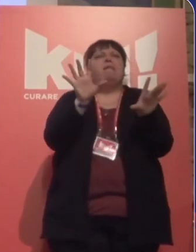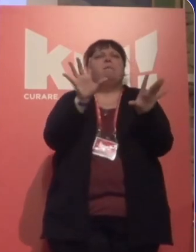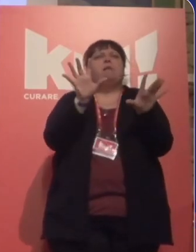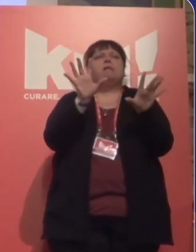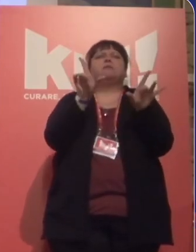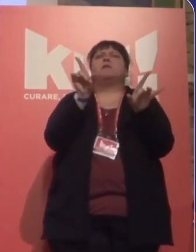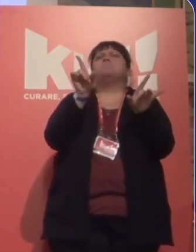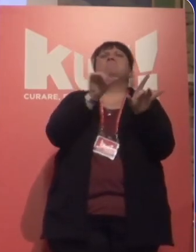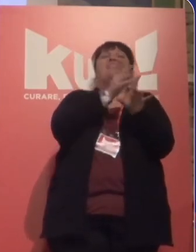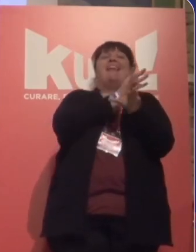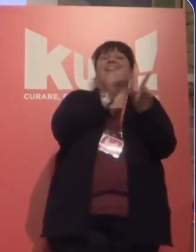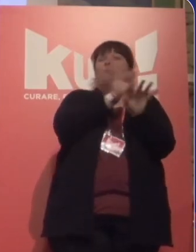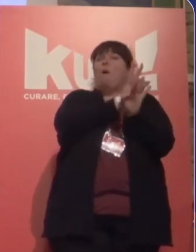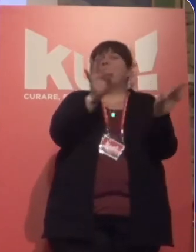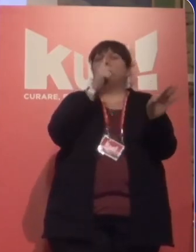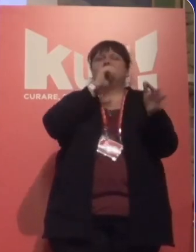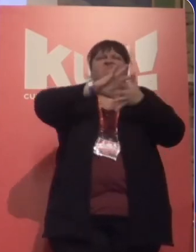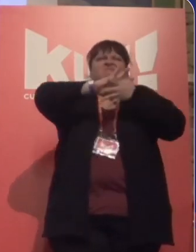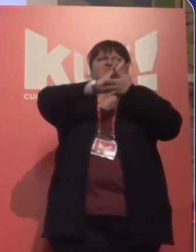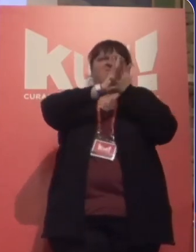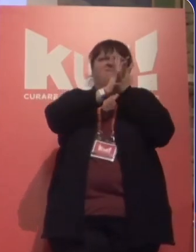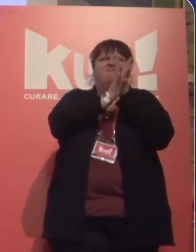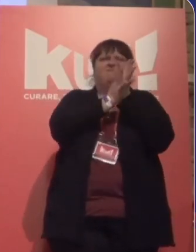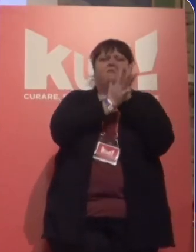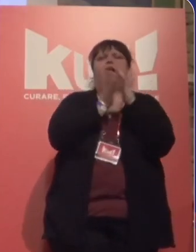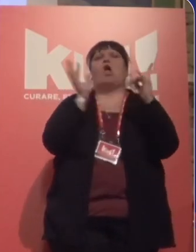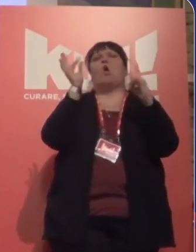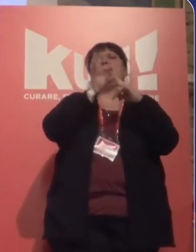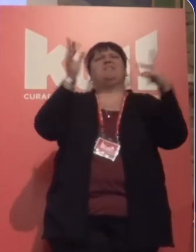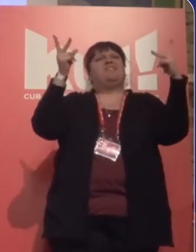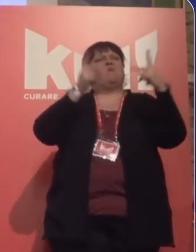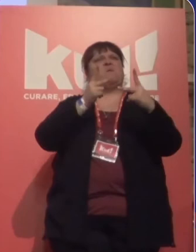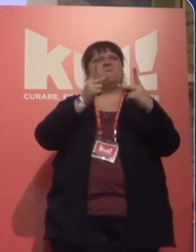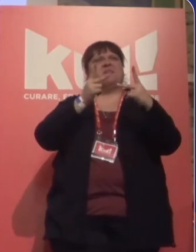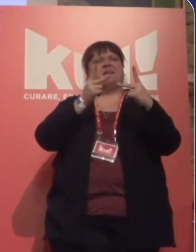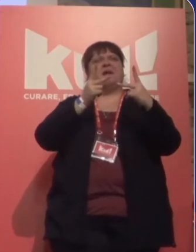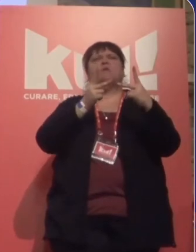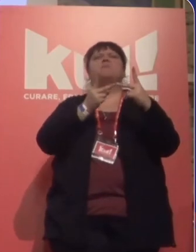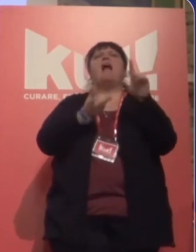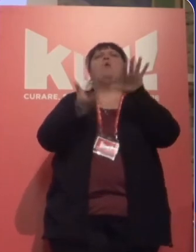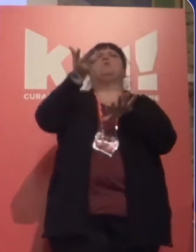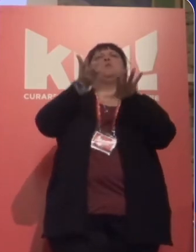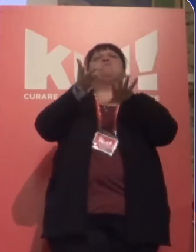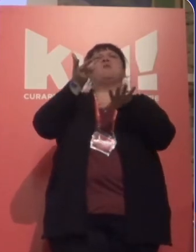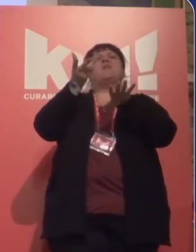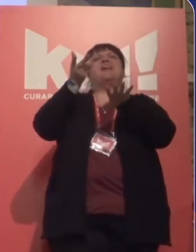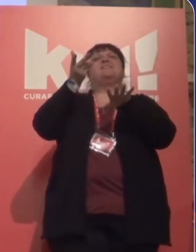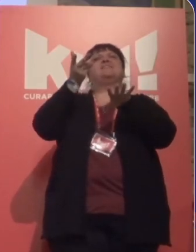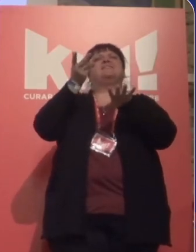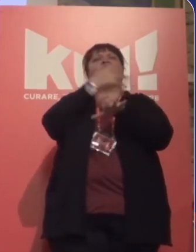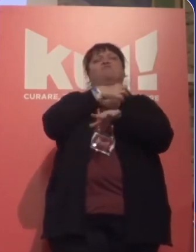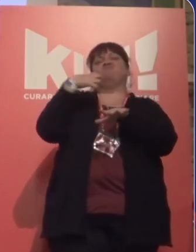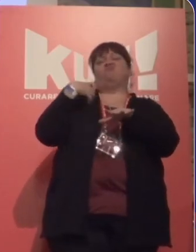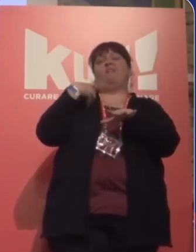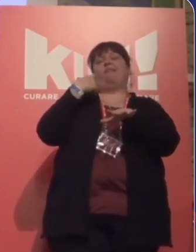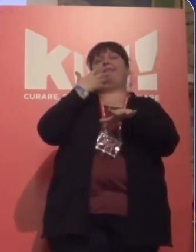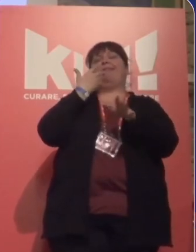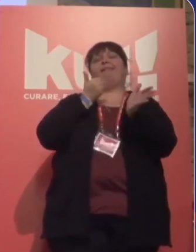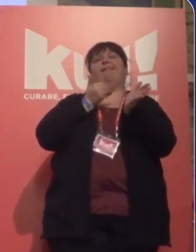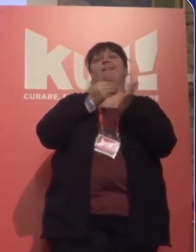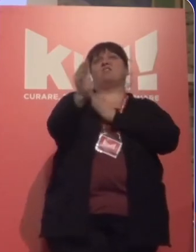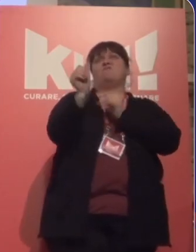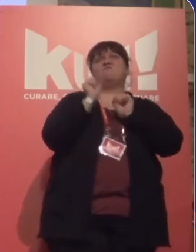del pensiero scientifico e ciò che garantisce coesione sociale ricominciare